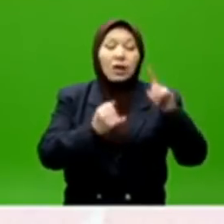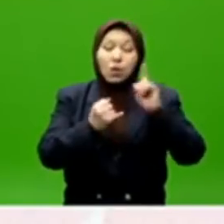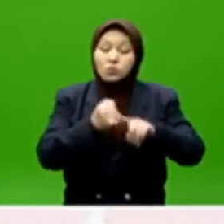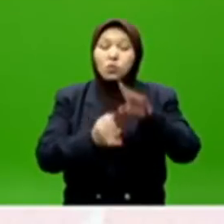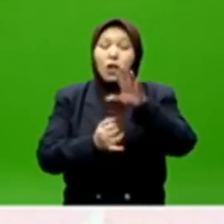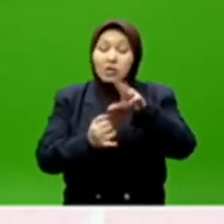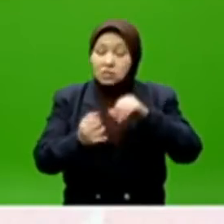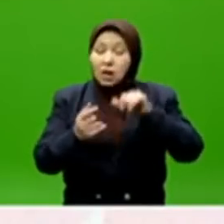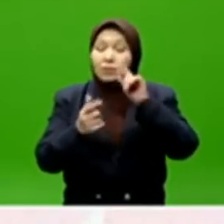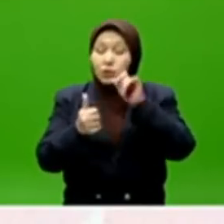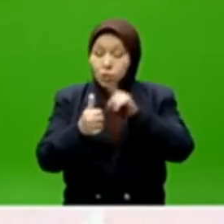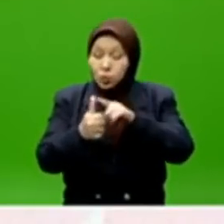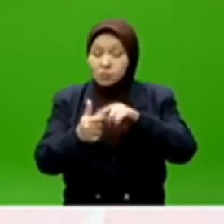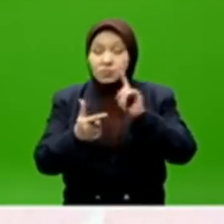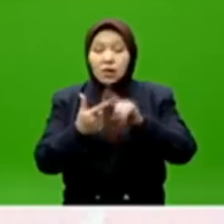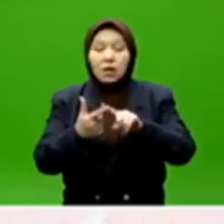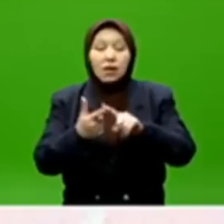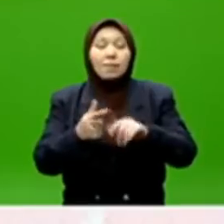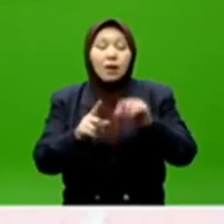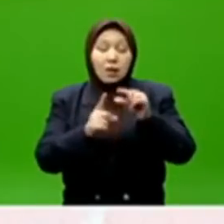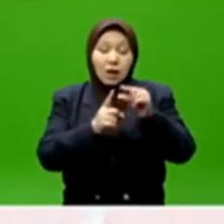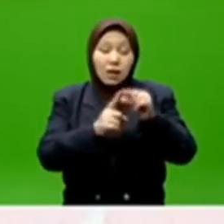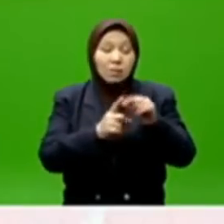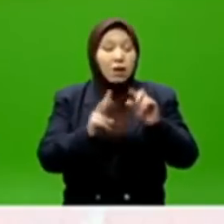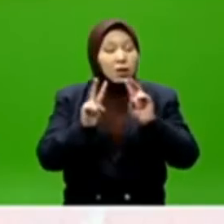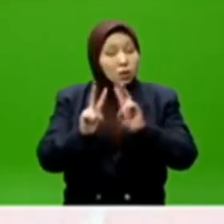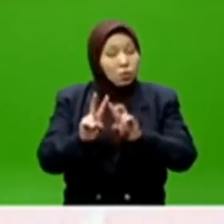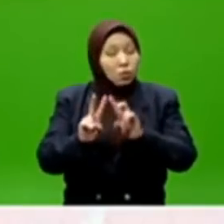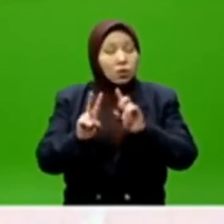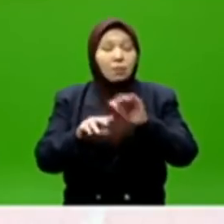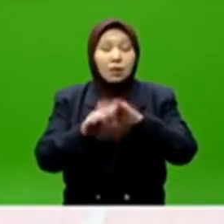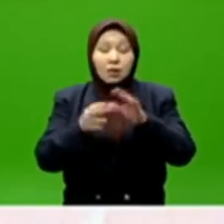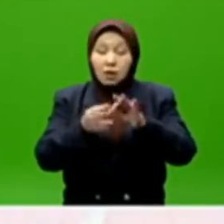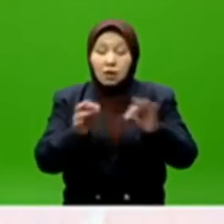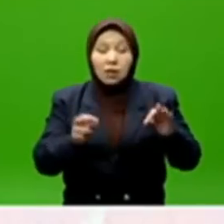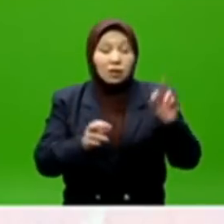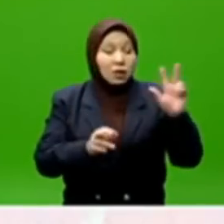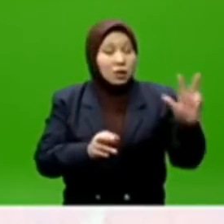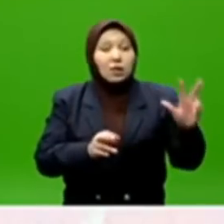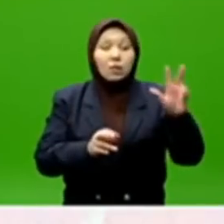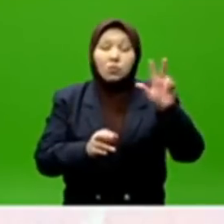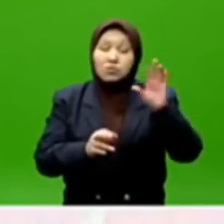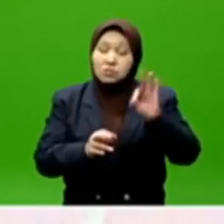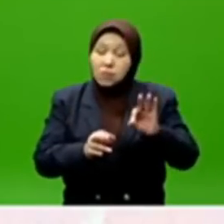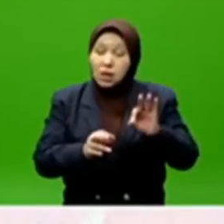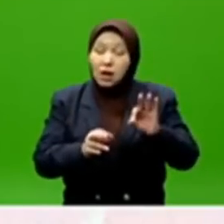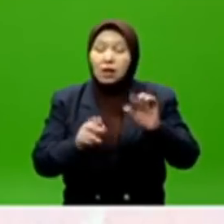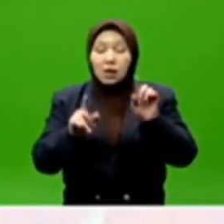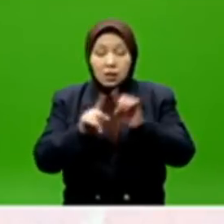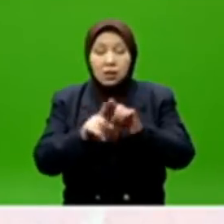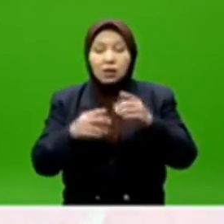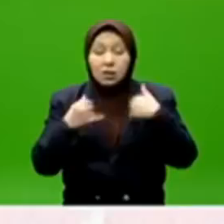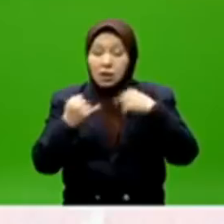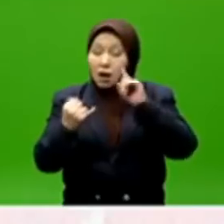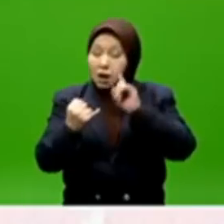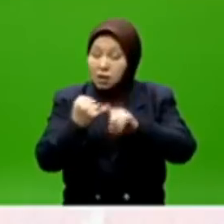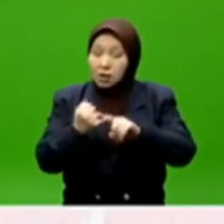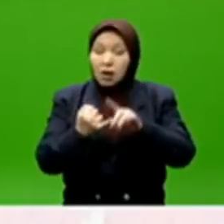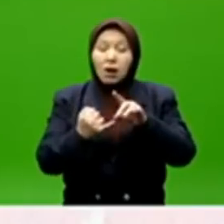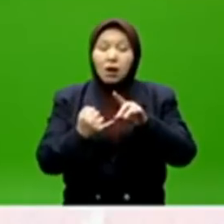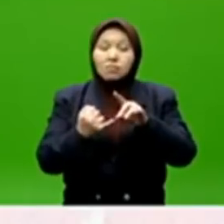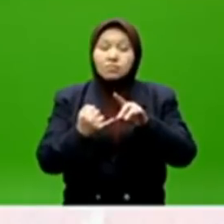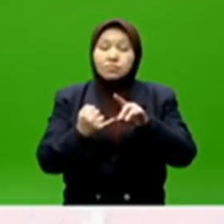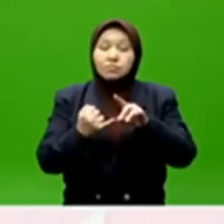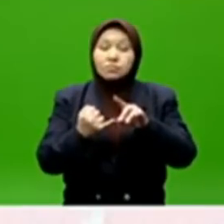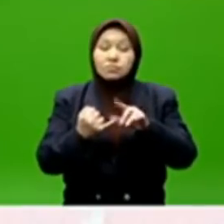satu. Kemudian pada kalimah yang kedua, pada ayat yang ke-39 juga terletak di akhir ayat,